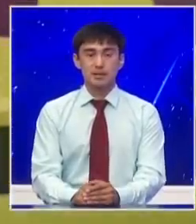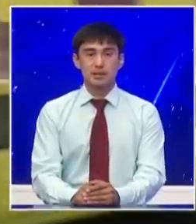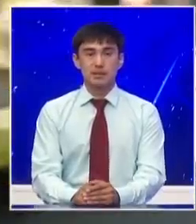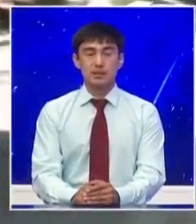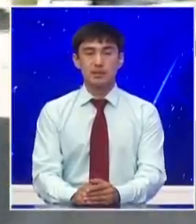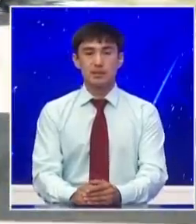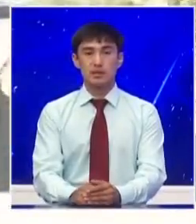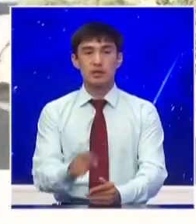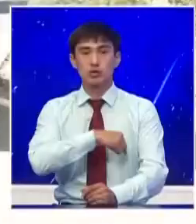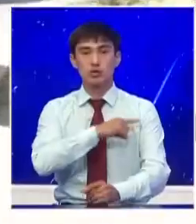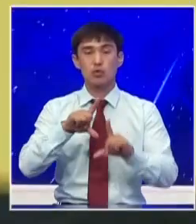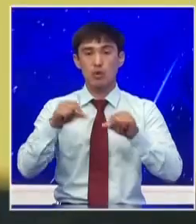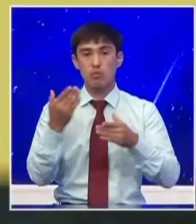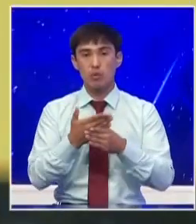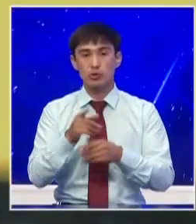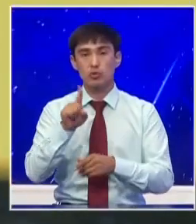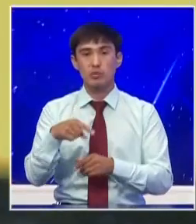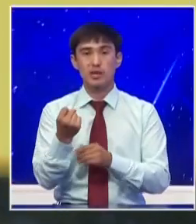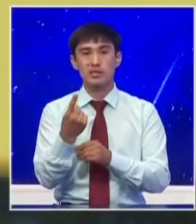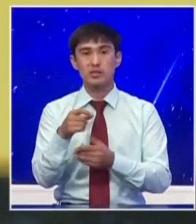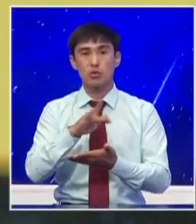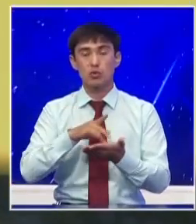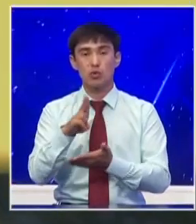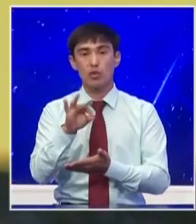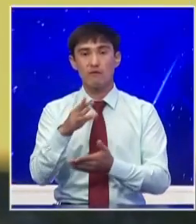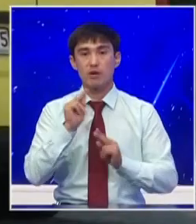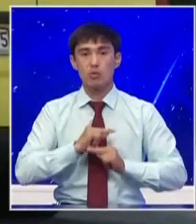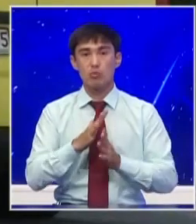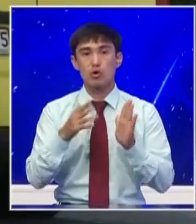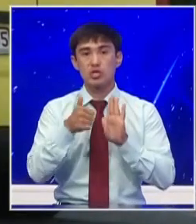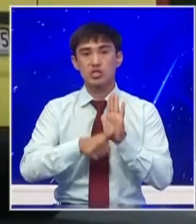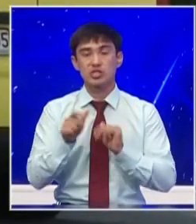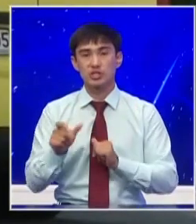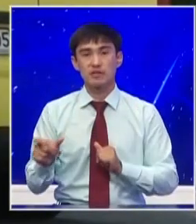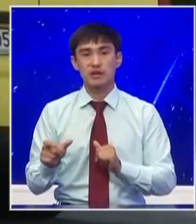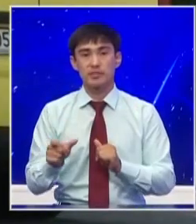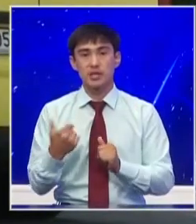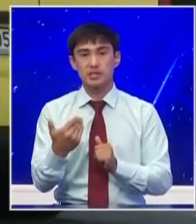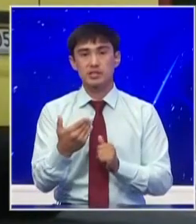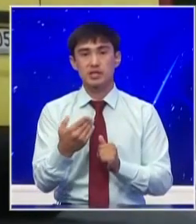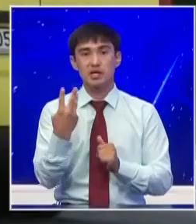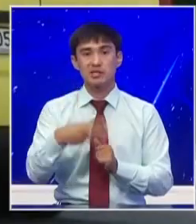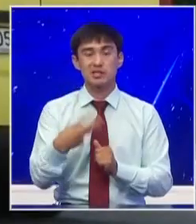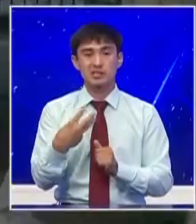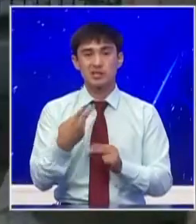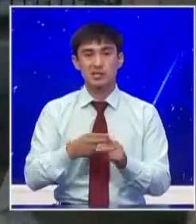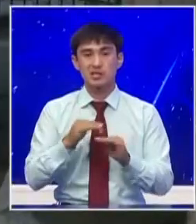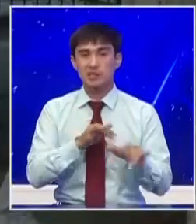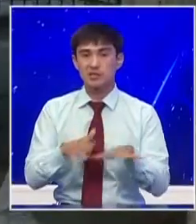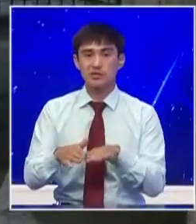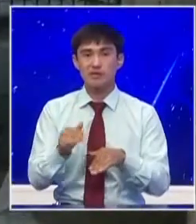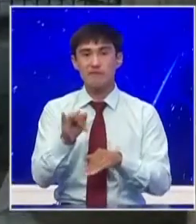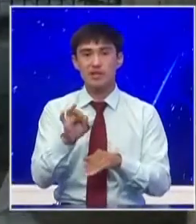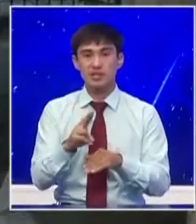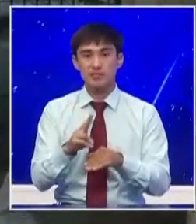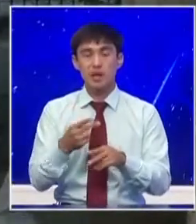На станции скорой неотложной помощи номер 11 города Кунаев работают более 60 человек. Из них порядка 30 – это действующие